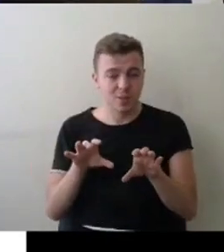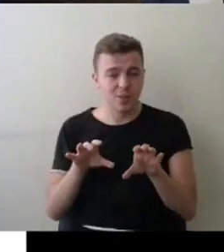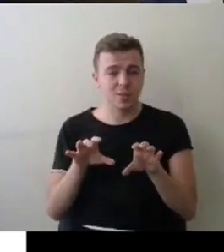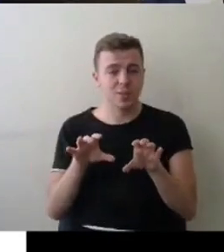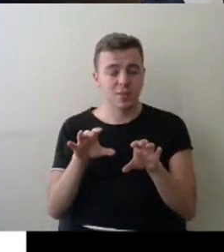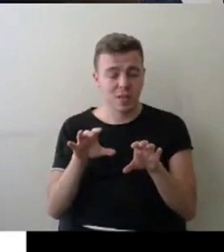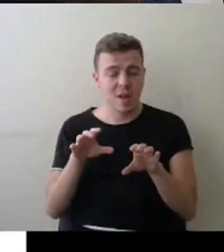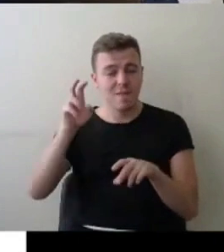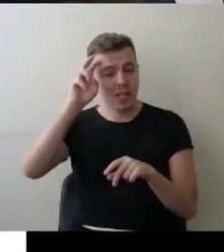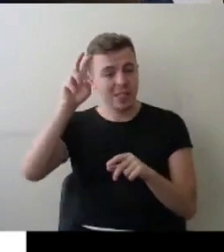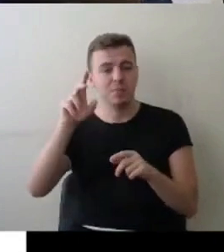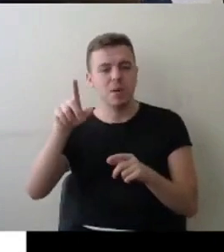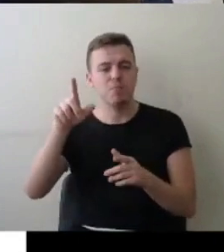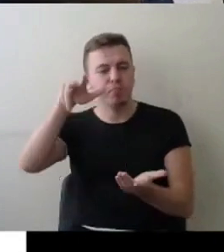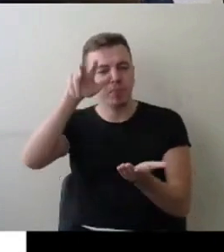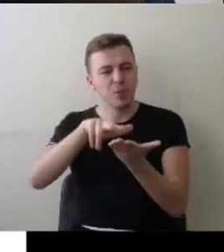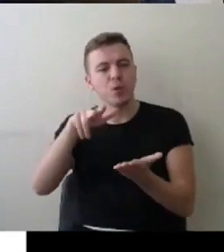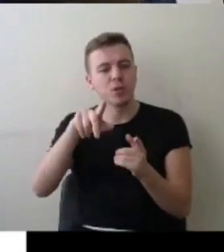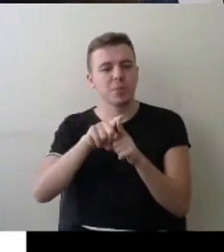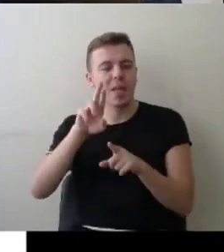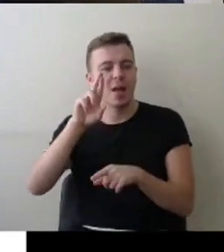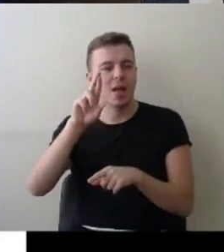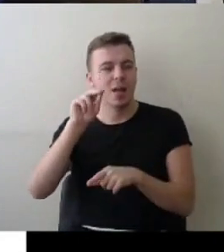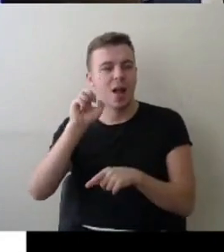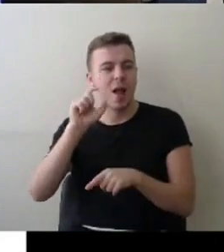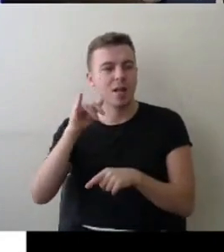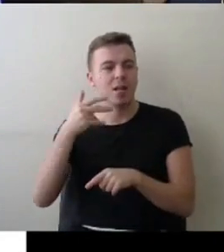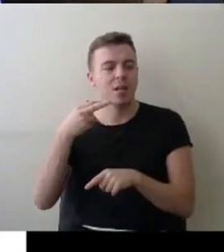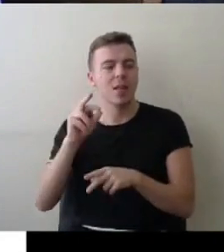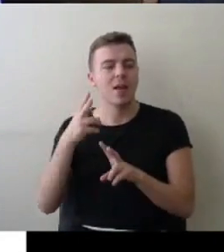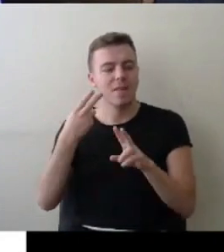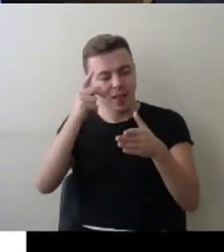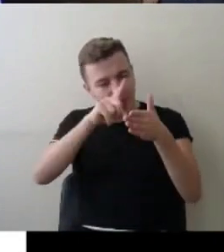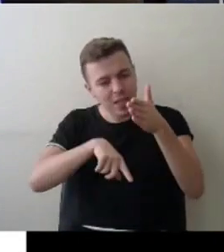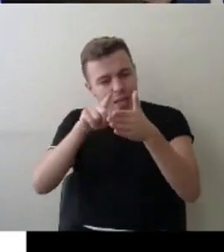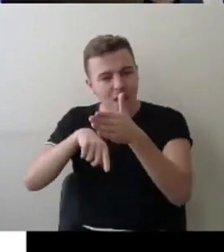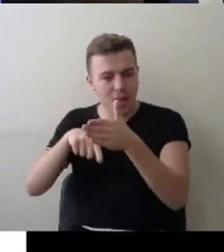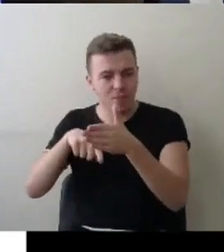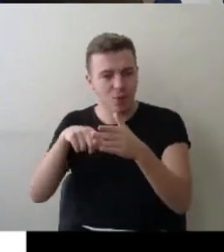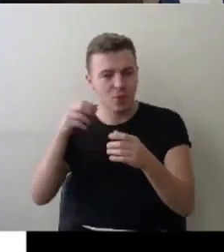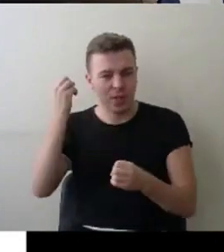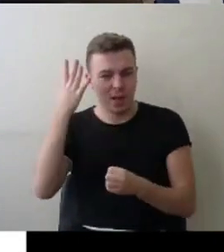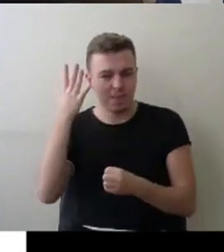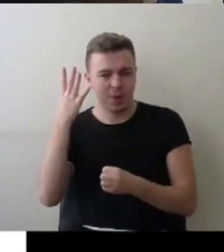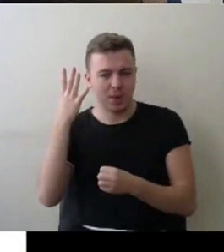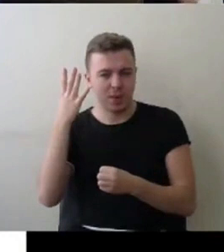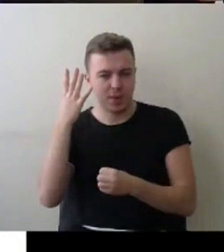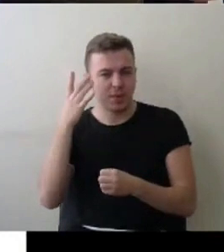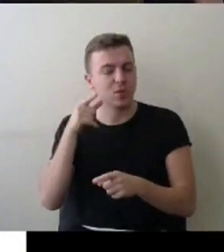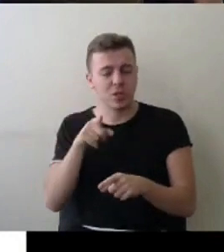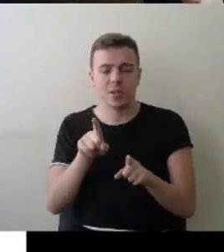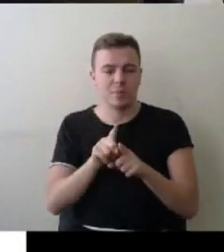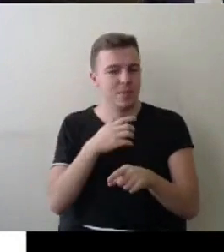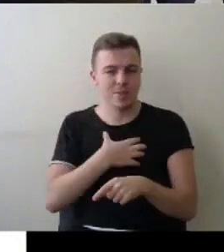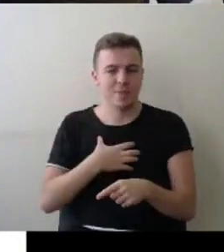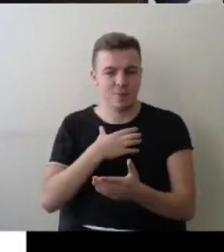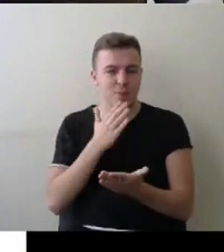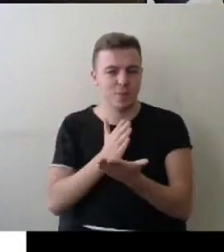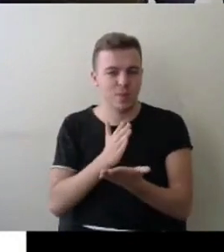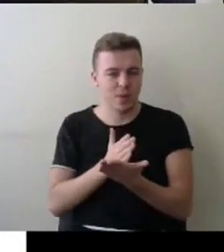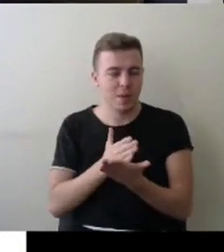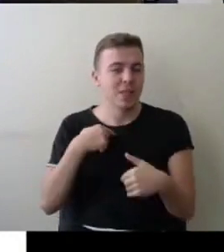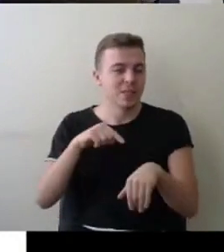ir religinę santokos, reiškia, registraciją. Tai čia irgi labai svarbus momentas, kažkaip kartais